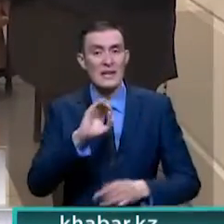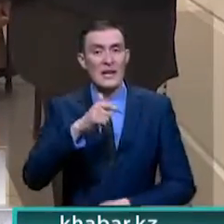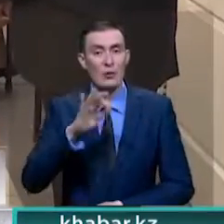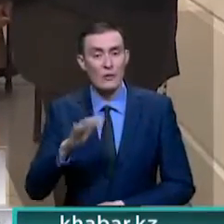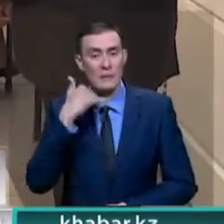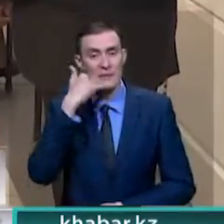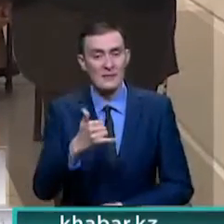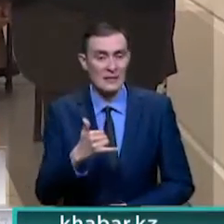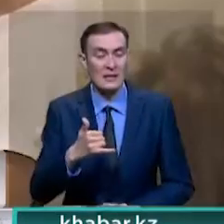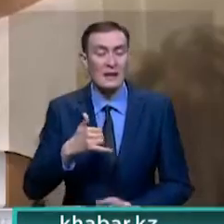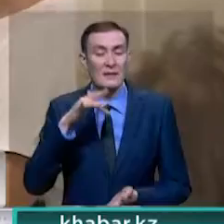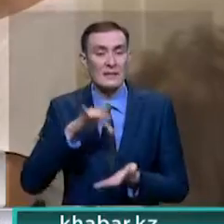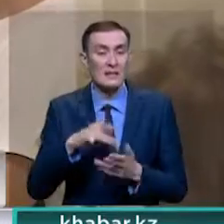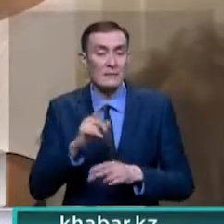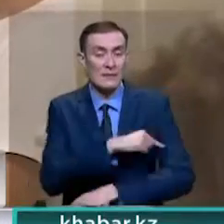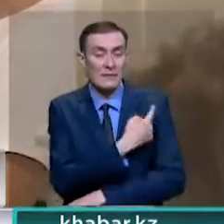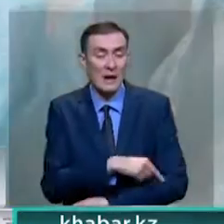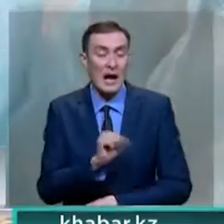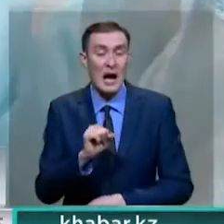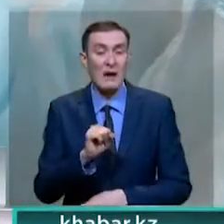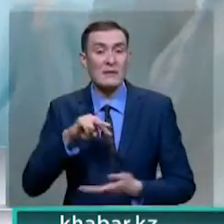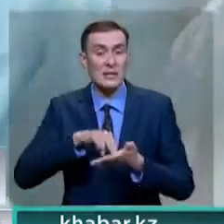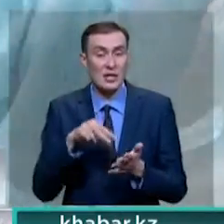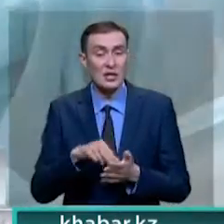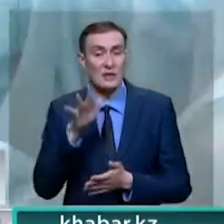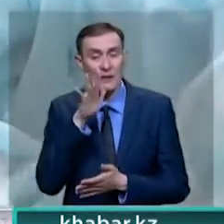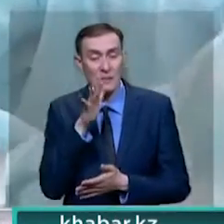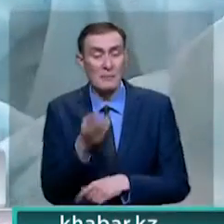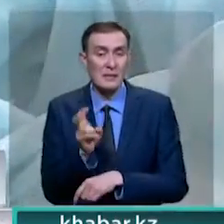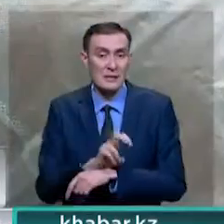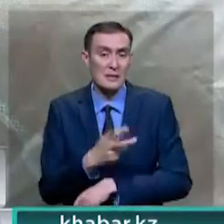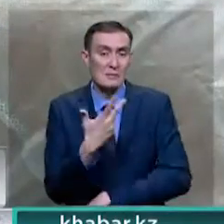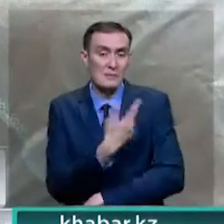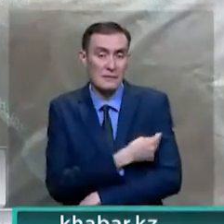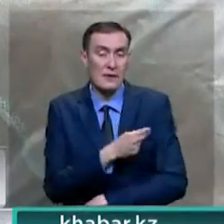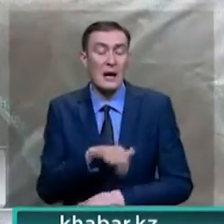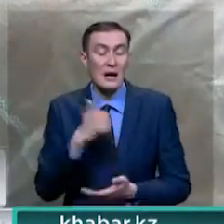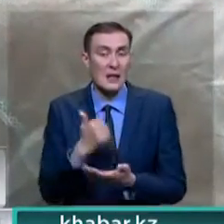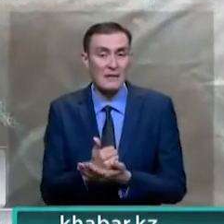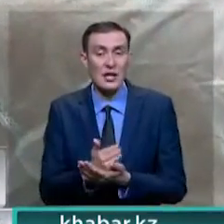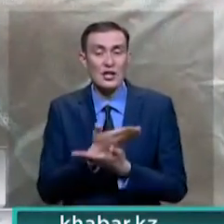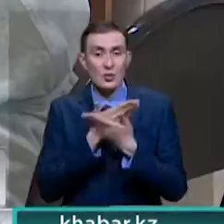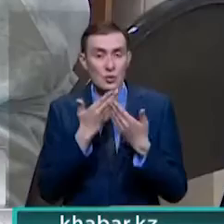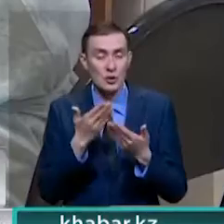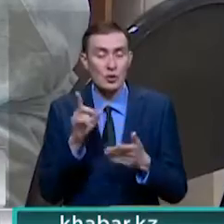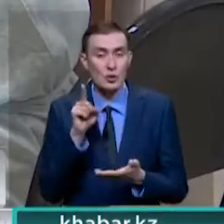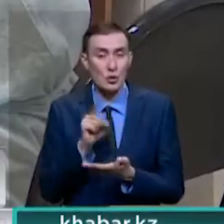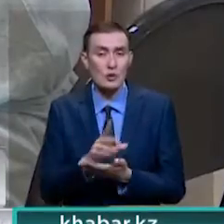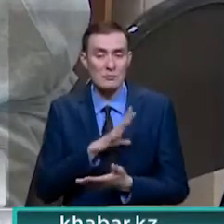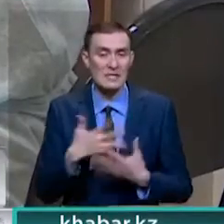или позвонить в колл-центр. А уже в назначенный день и час получить антиковидный препарат. Главное не иметь